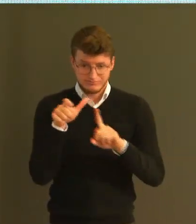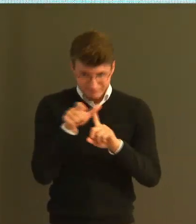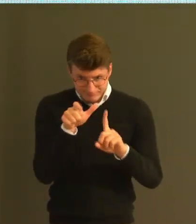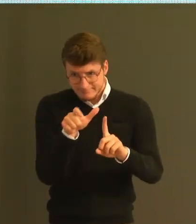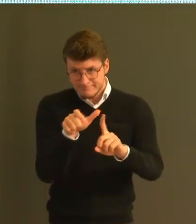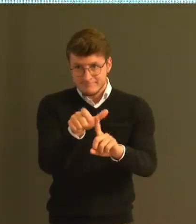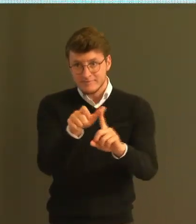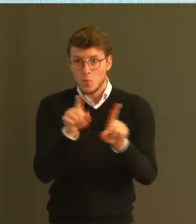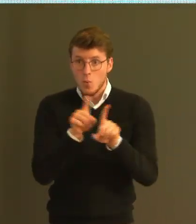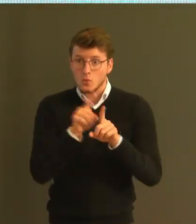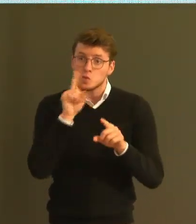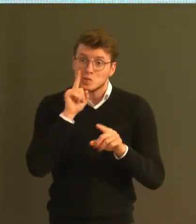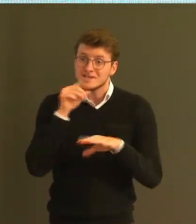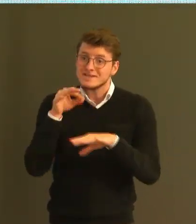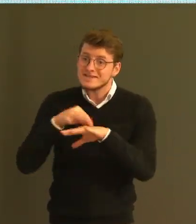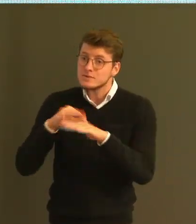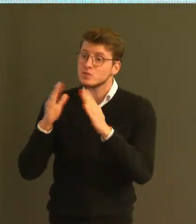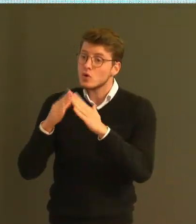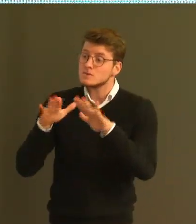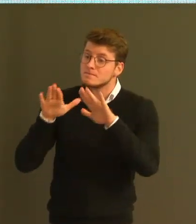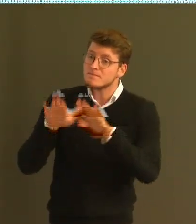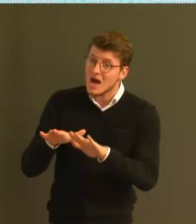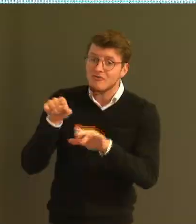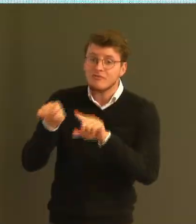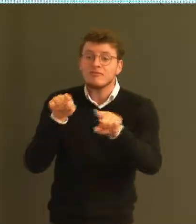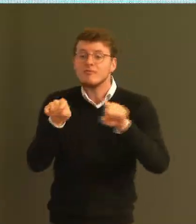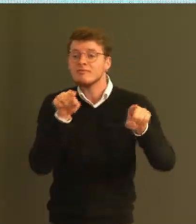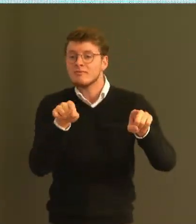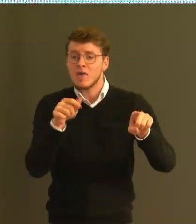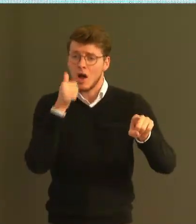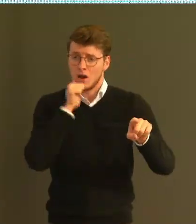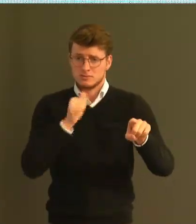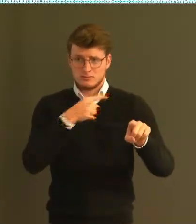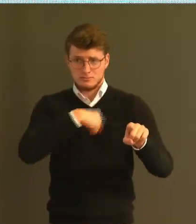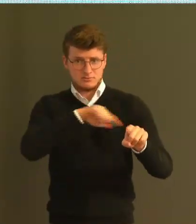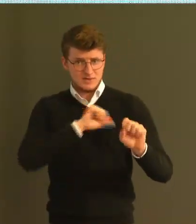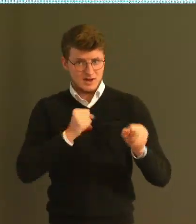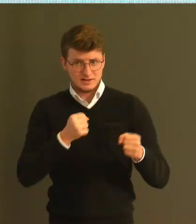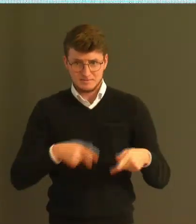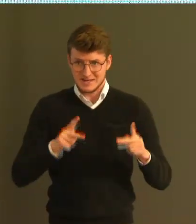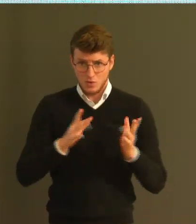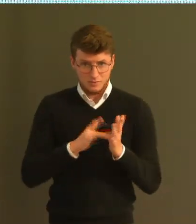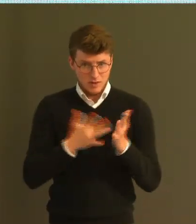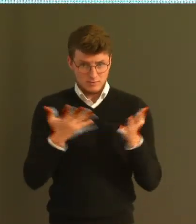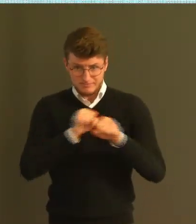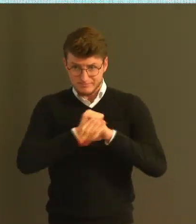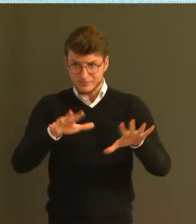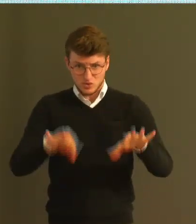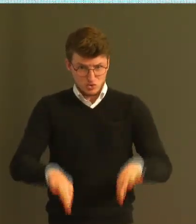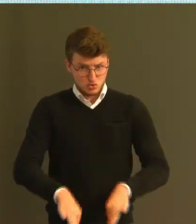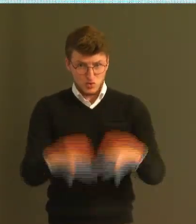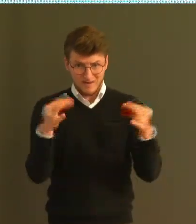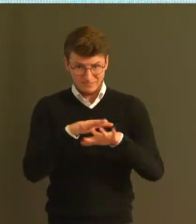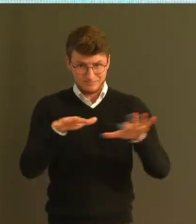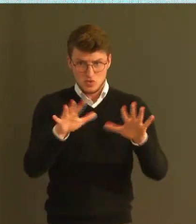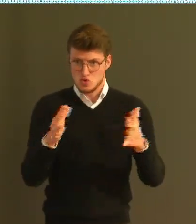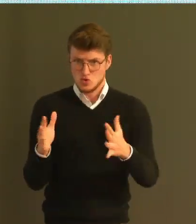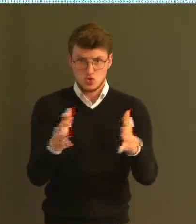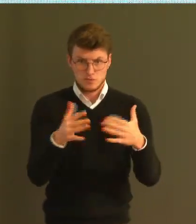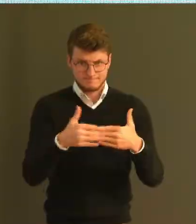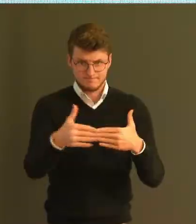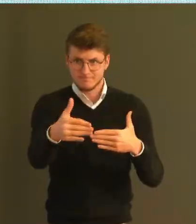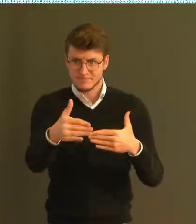personnes vivent dans mercure entre art on devait autoriser de nouveau prier au maine libre on nous donne